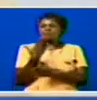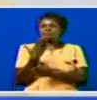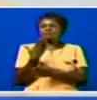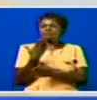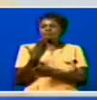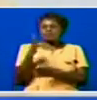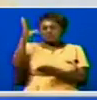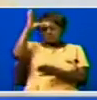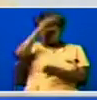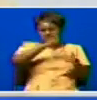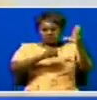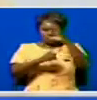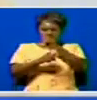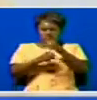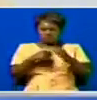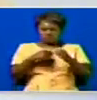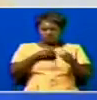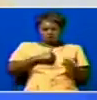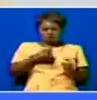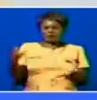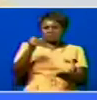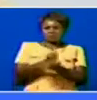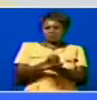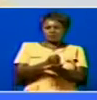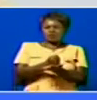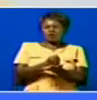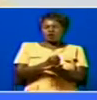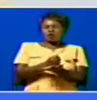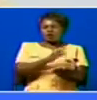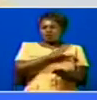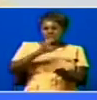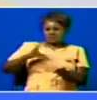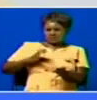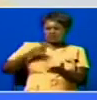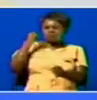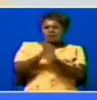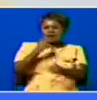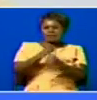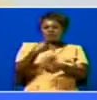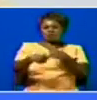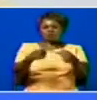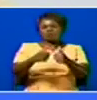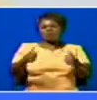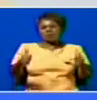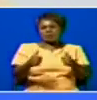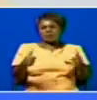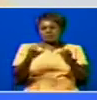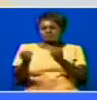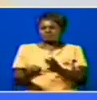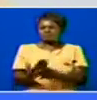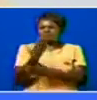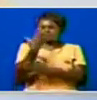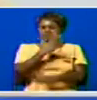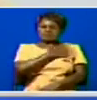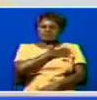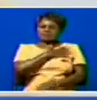An assumption of office committee, which is already in place and working, is going to be unveiled by the